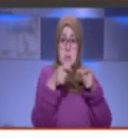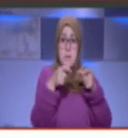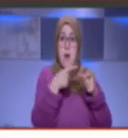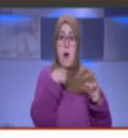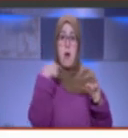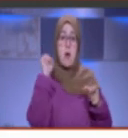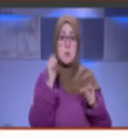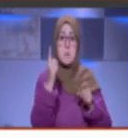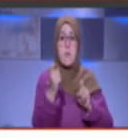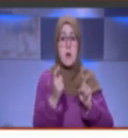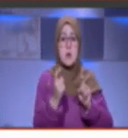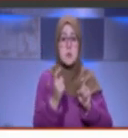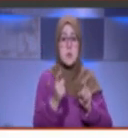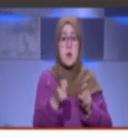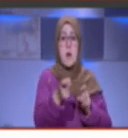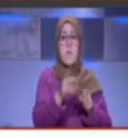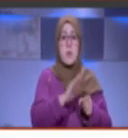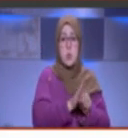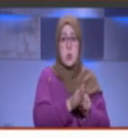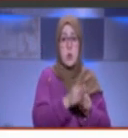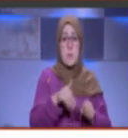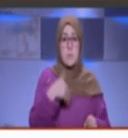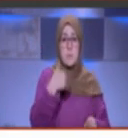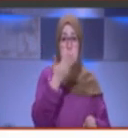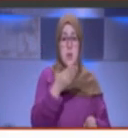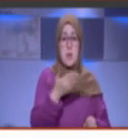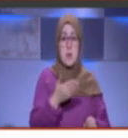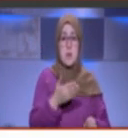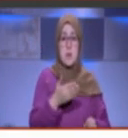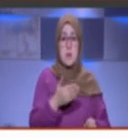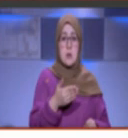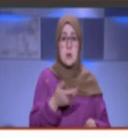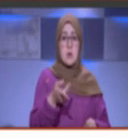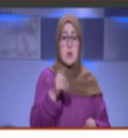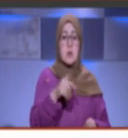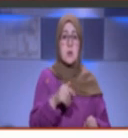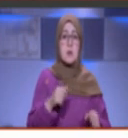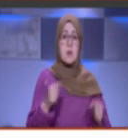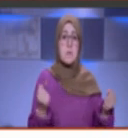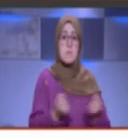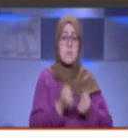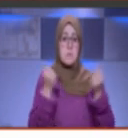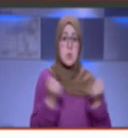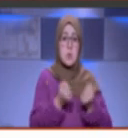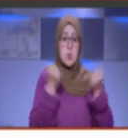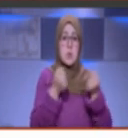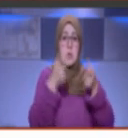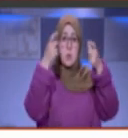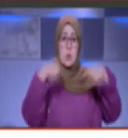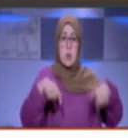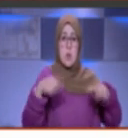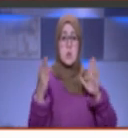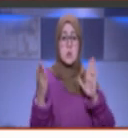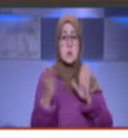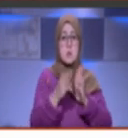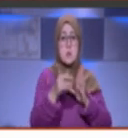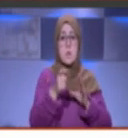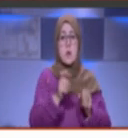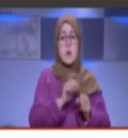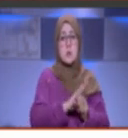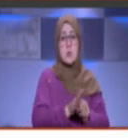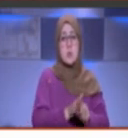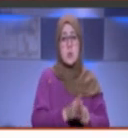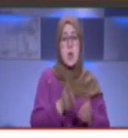أن يقدم الأمين العام للأمم المتحدة أنطونيو غوتيريش إحاطة حول الجهود الدولية للتصدي